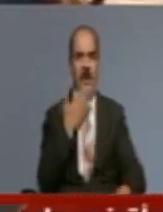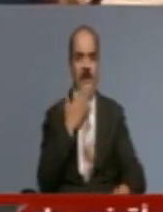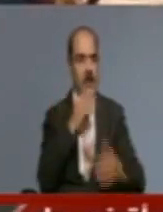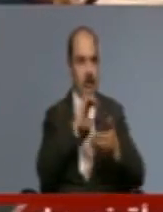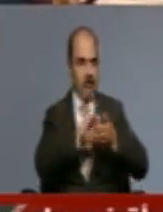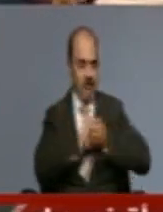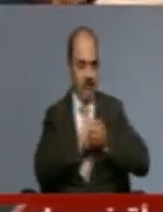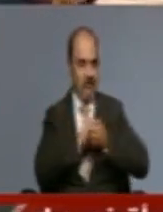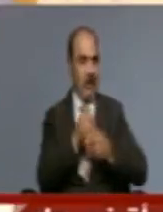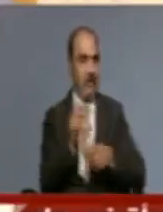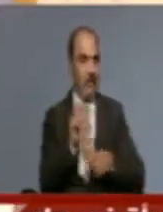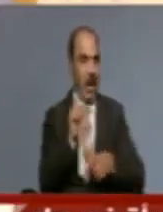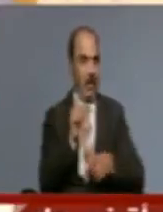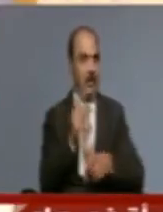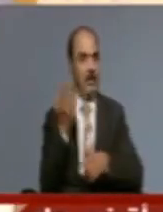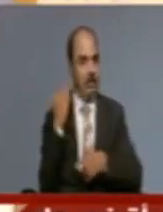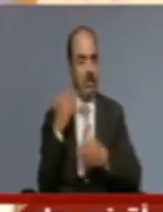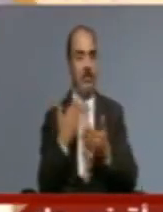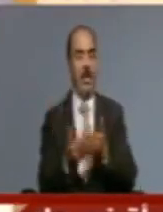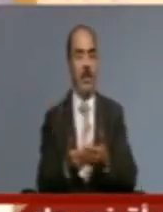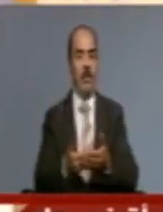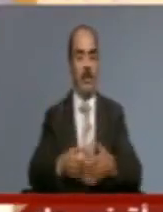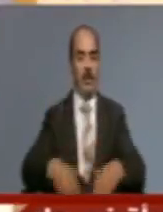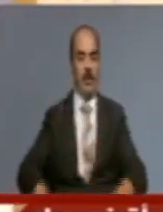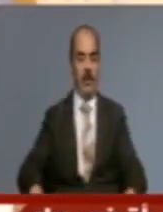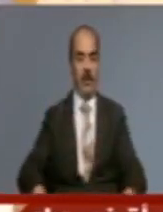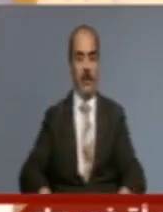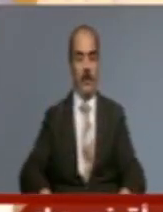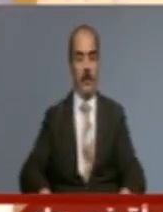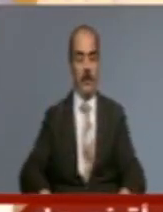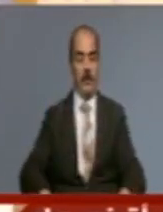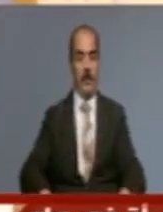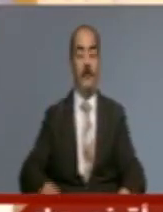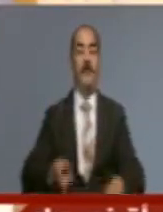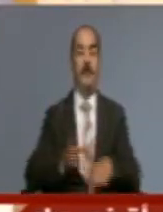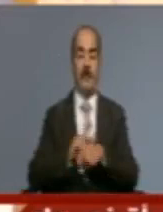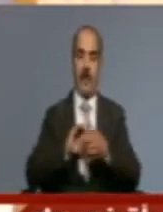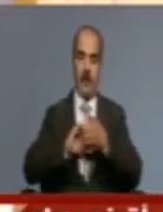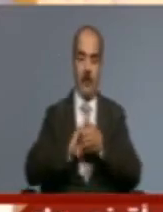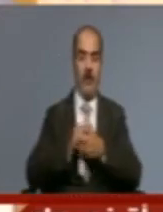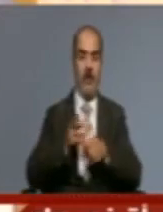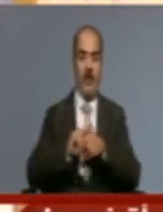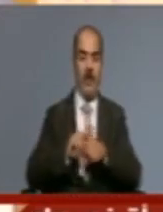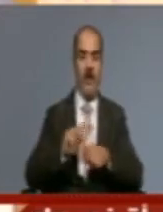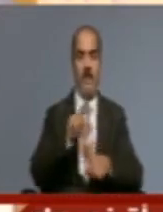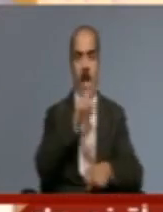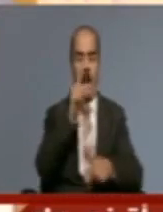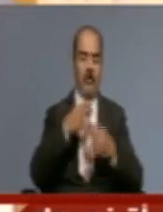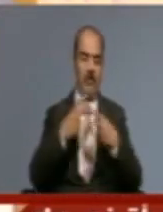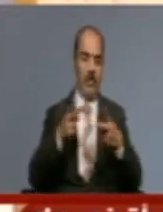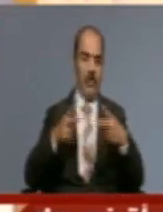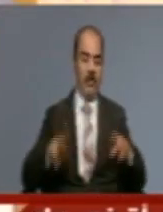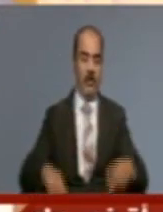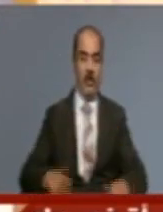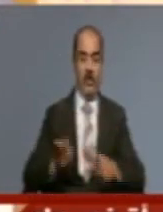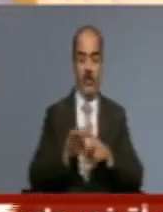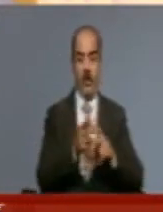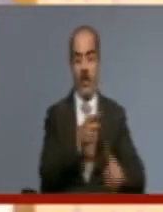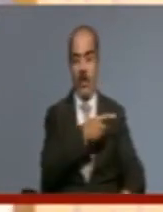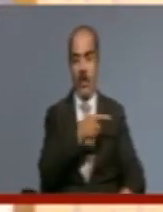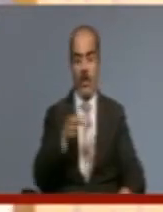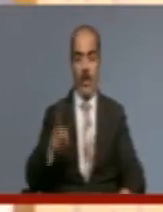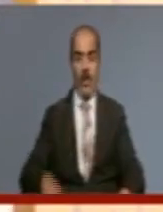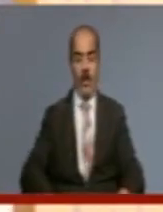الدول الأطراف لقمة المناخ COP27 وبالشراكة مع الأمم المتحدة. السيدات والسادة،